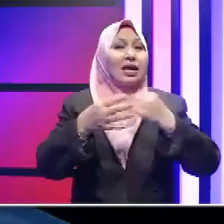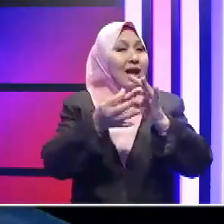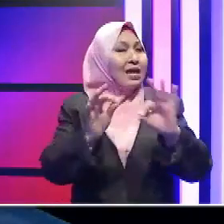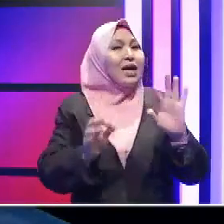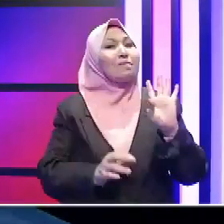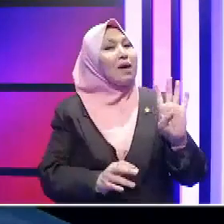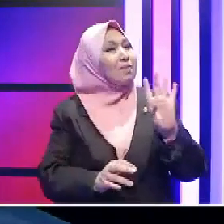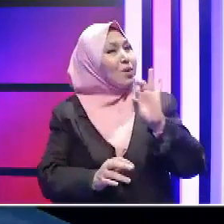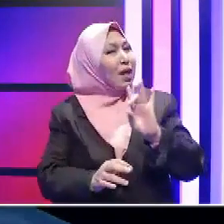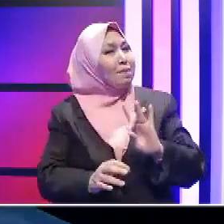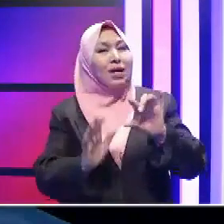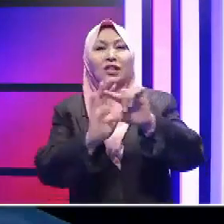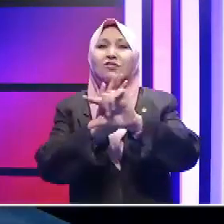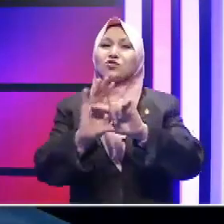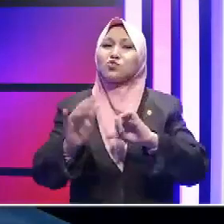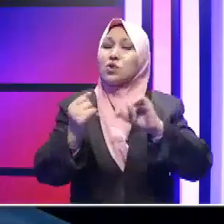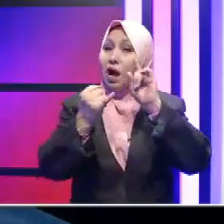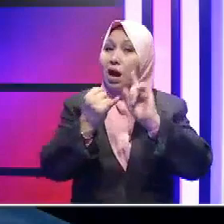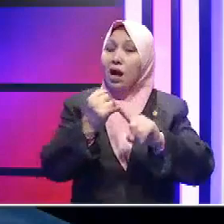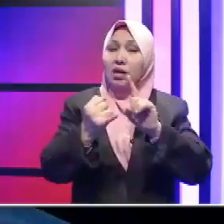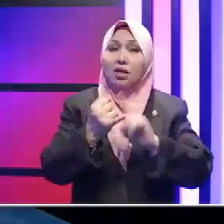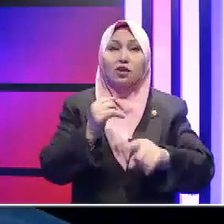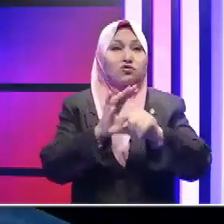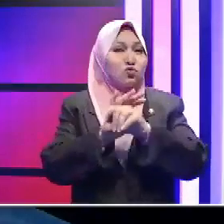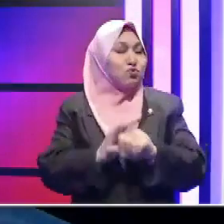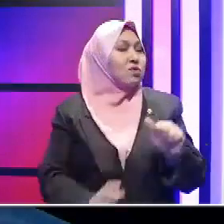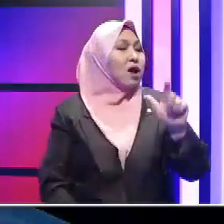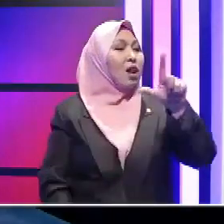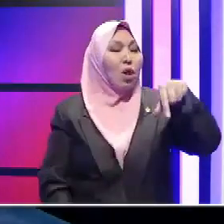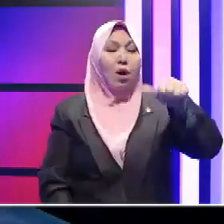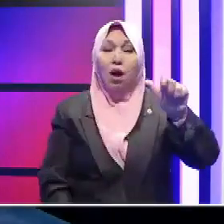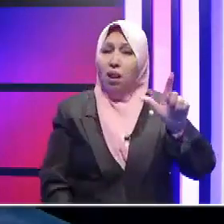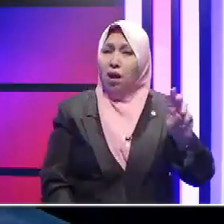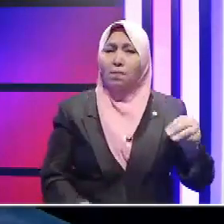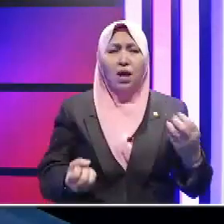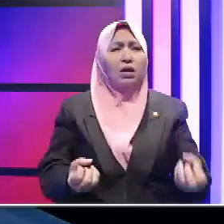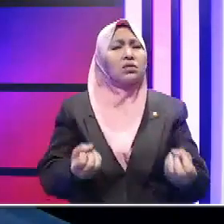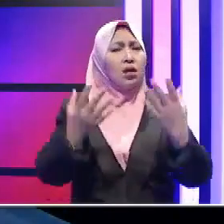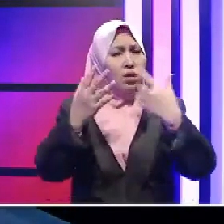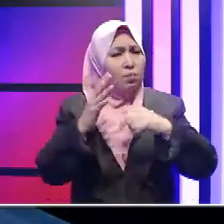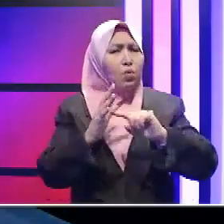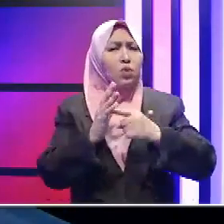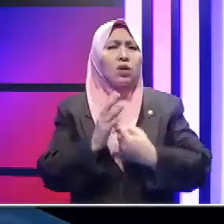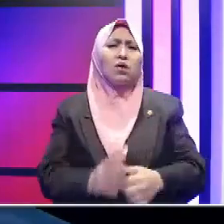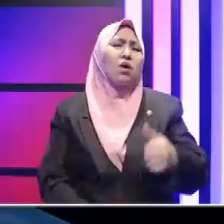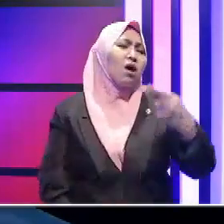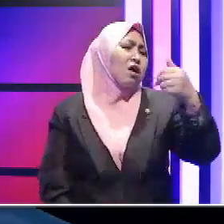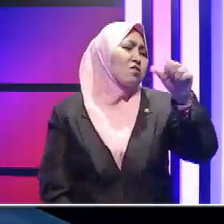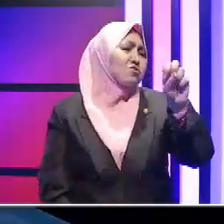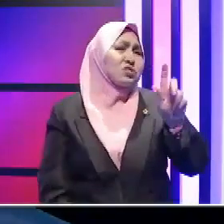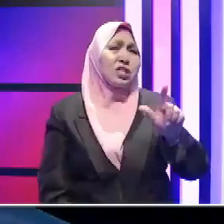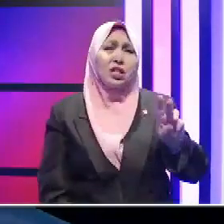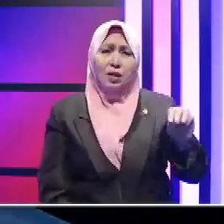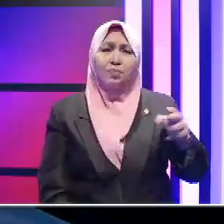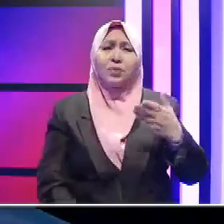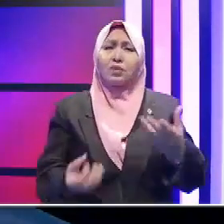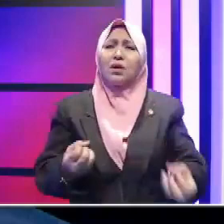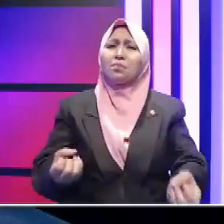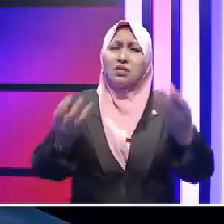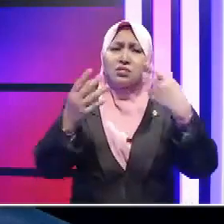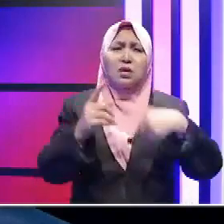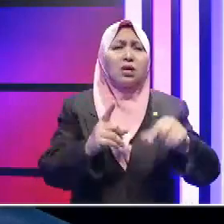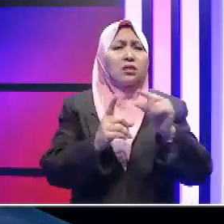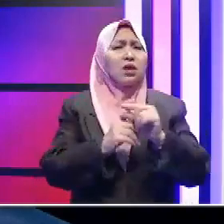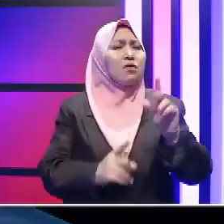8 asoroh akhir daripada surah al-'alaq banyak dimudahkan paket Advance bit dalam kurang lebih sebanyak